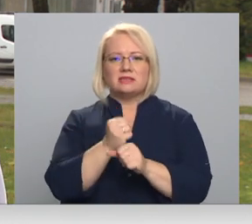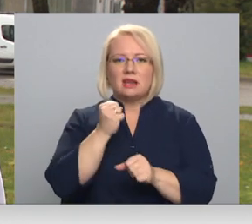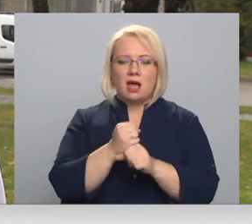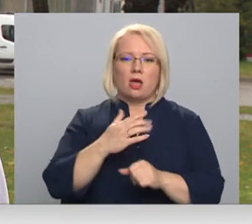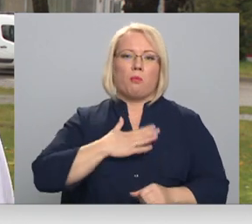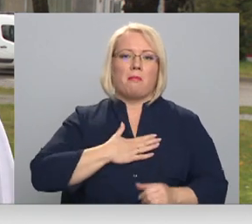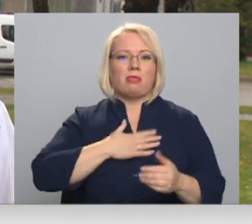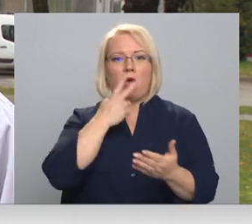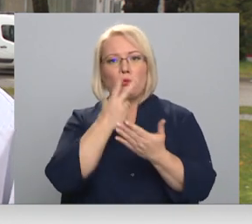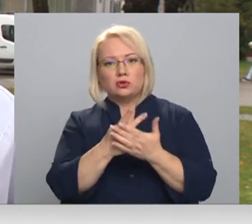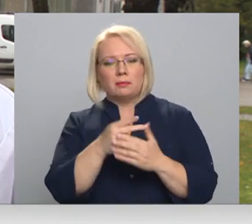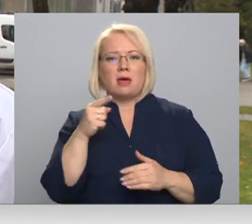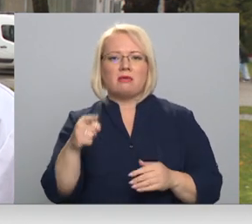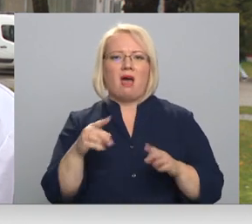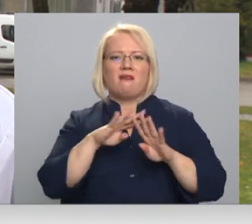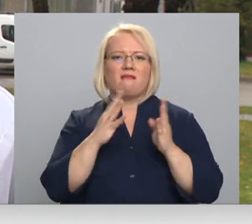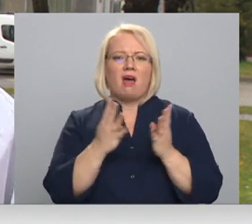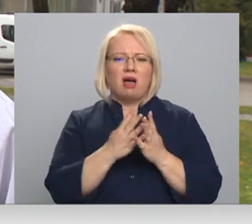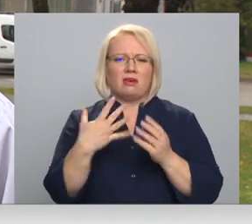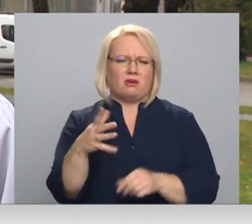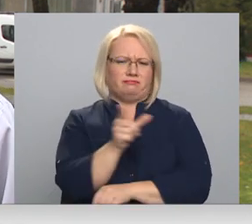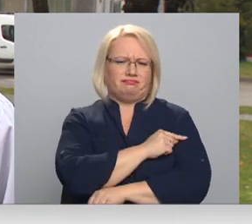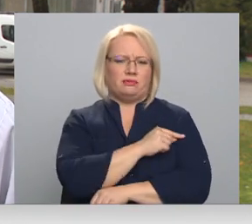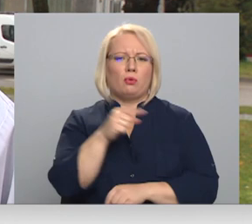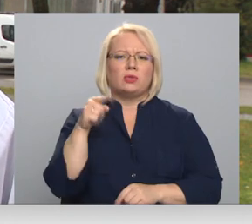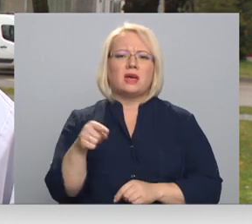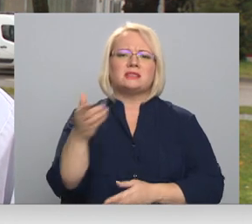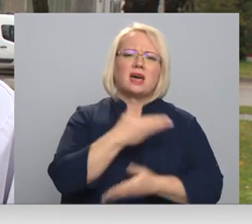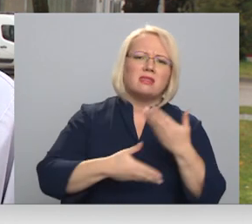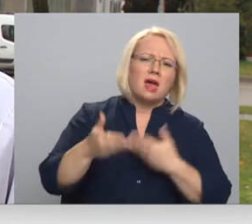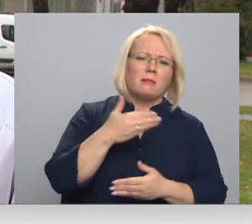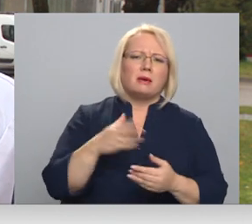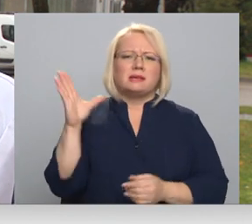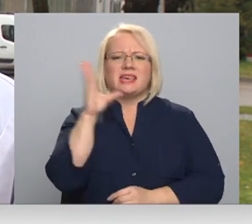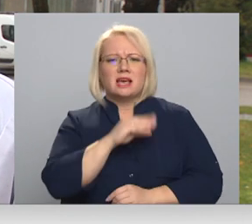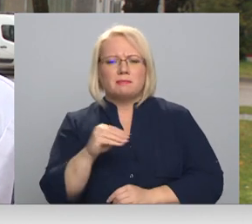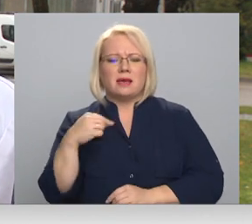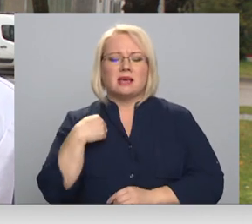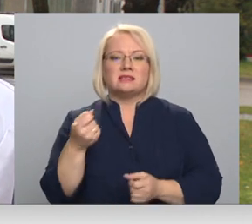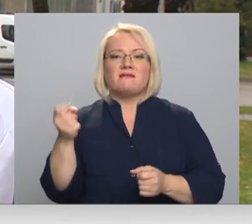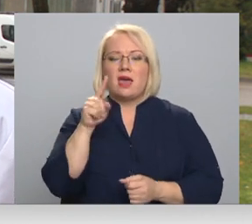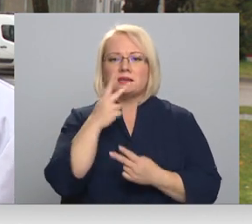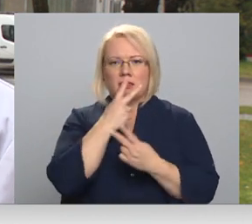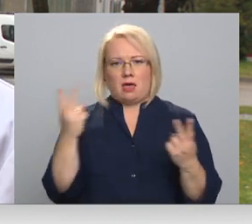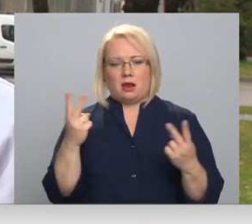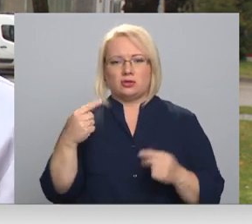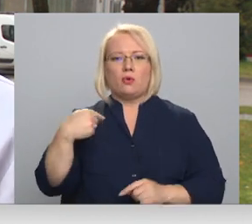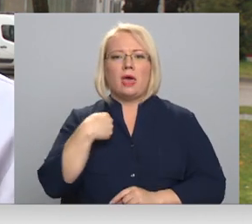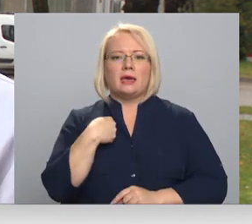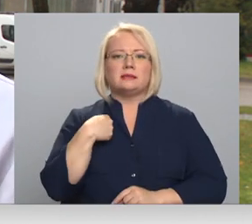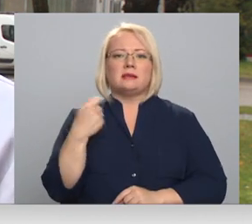skatījumā šī valde sevi ir izsmēlusi, un tas sadarbības iespējas, es viņas vairāk neredzu, jo es